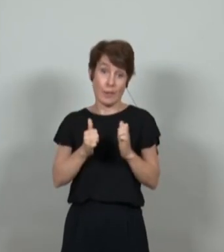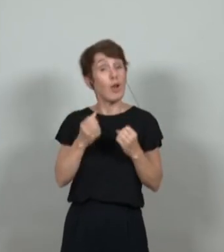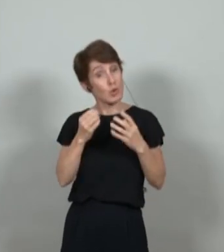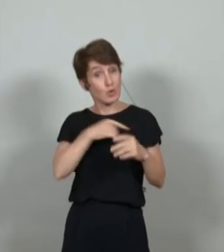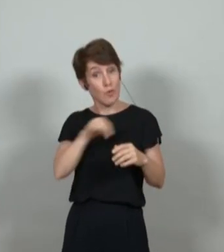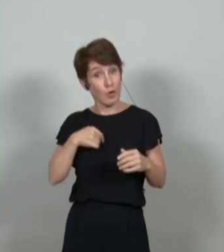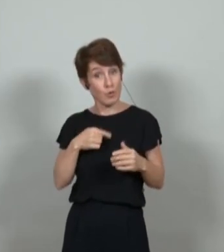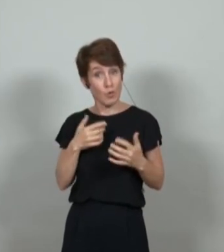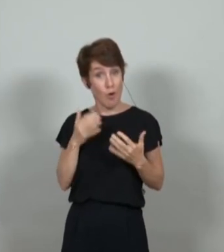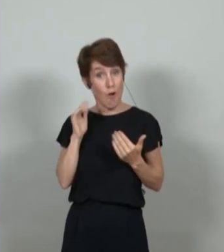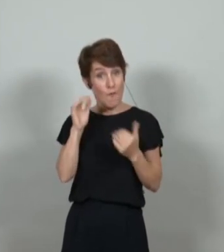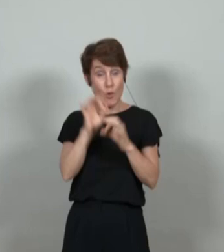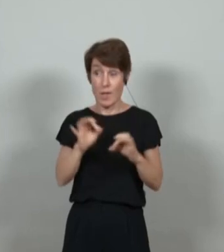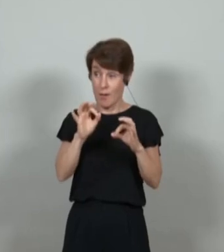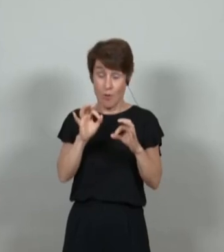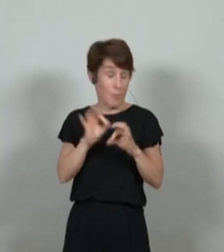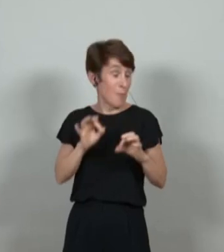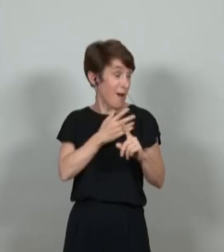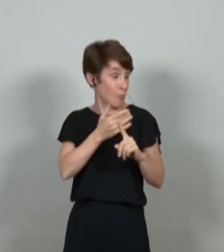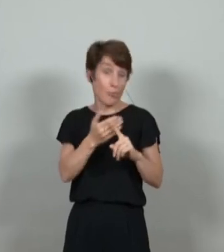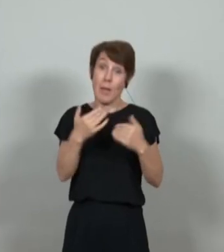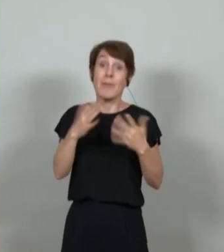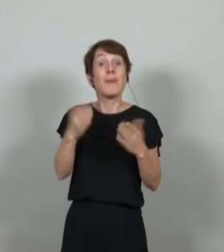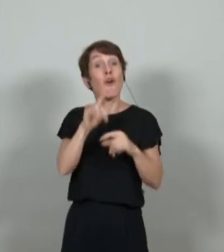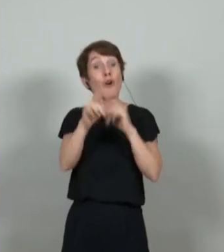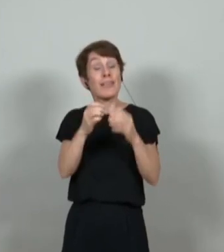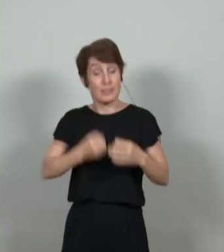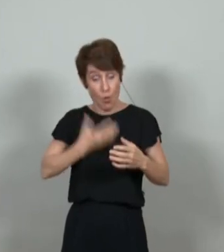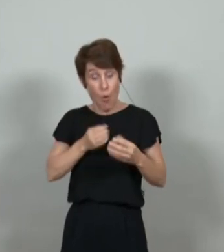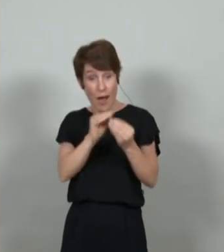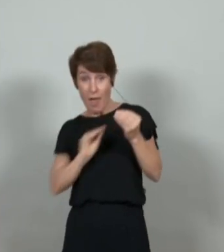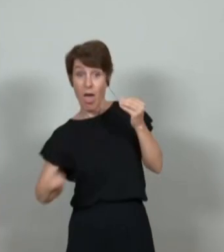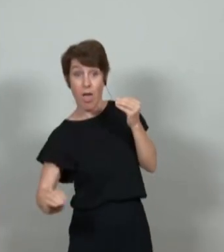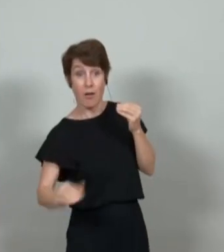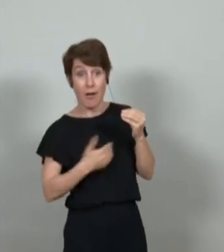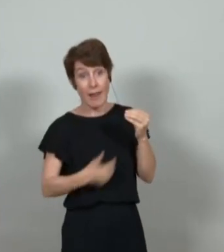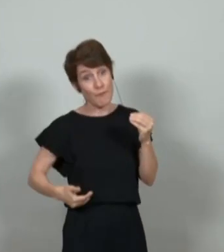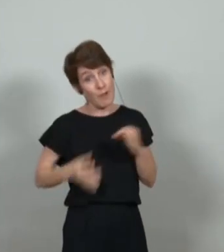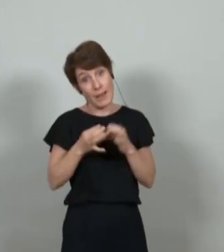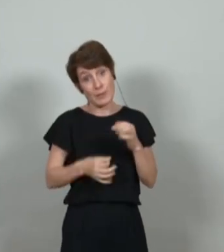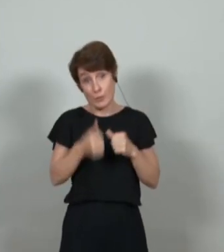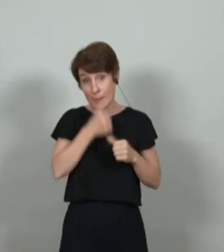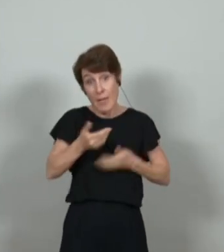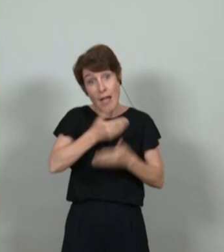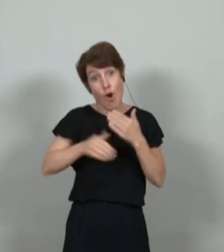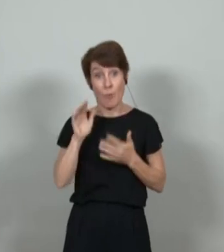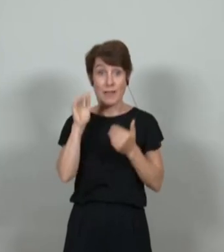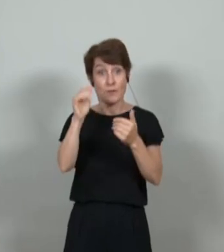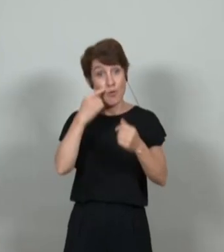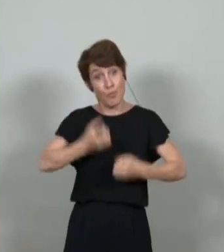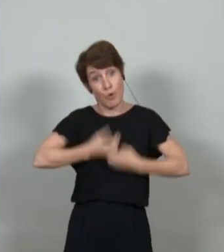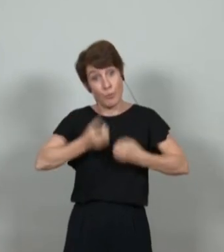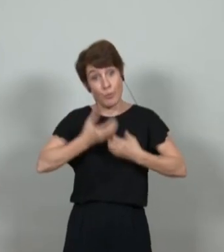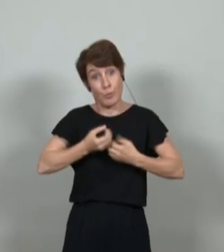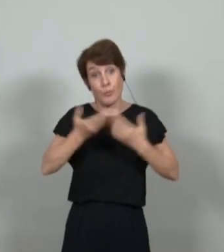mais on fait aujourd'hui des vœux parce que les questions orales sont à la fin et on ne fait pas de question orale à la fin donc voilà c'est encore une fois les enjeux de prise de parole avec les